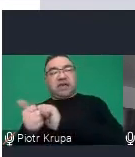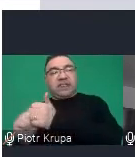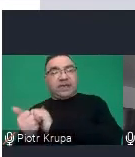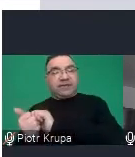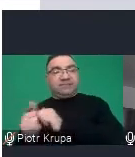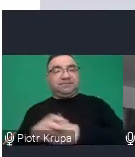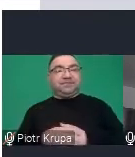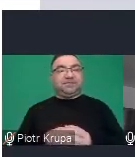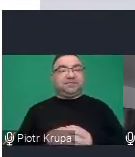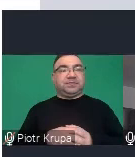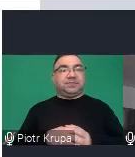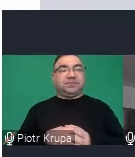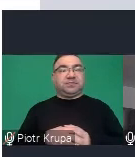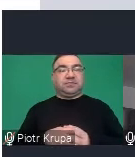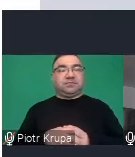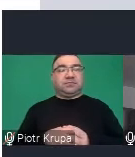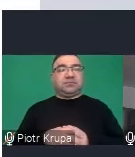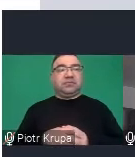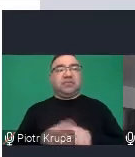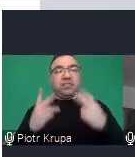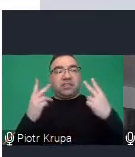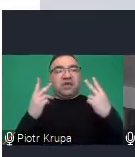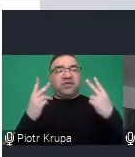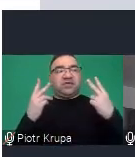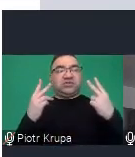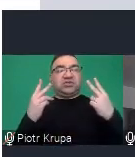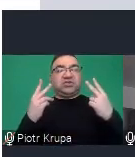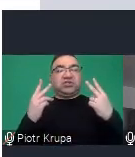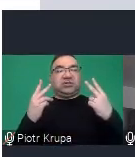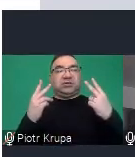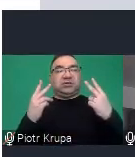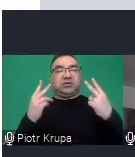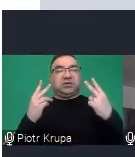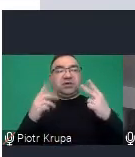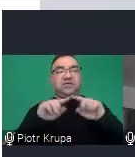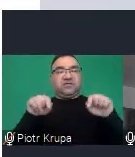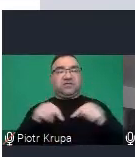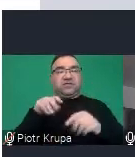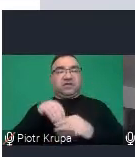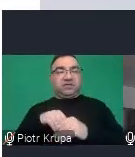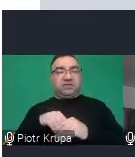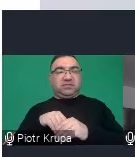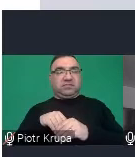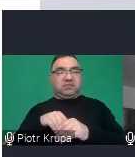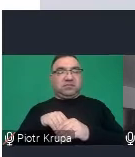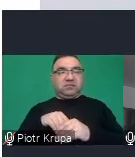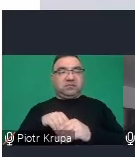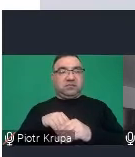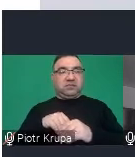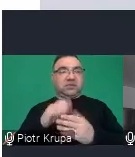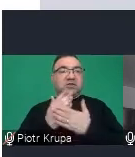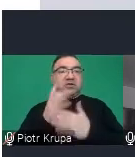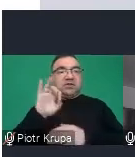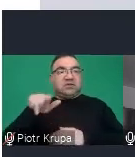co najważniejsze moim zdaniem jest to, że jesteśmy w tym układzie dla niespełna 0,5-megawatowej